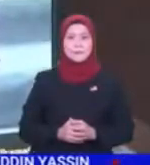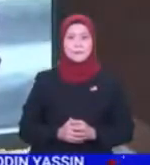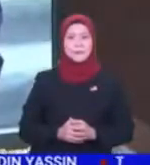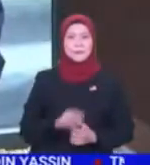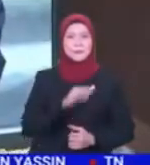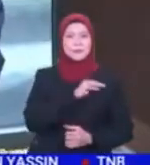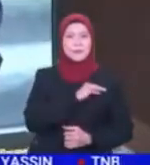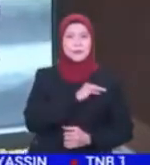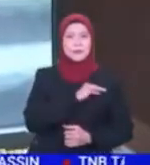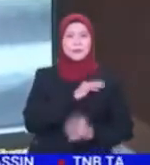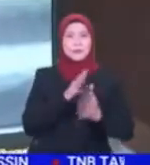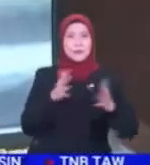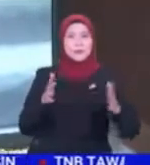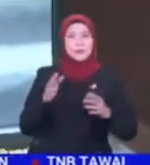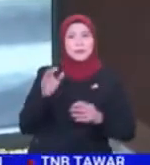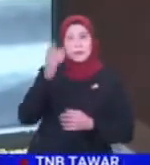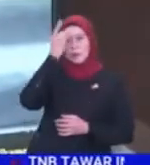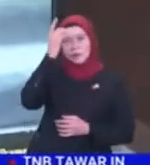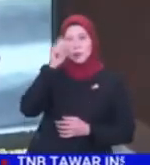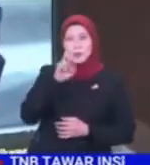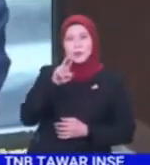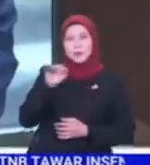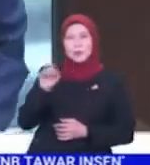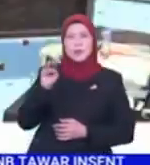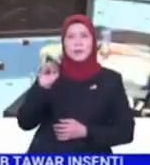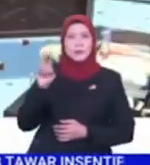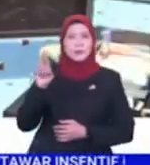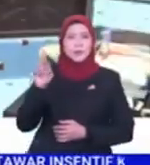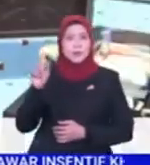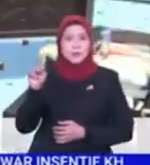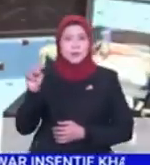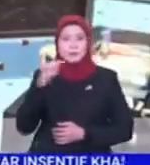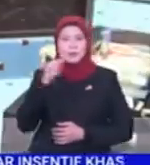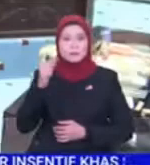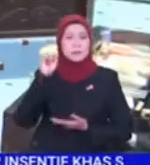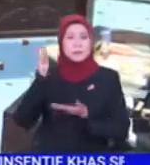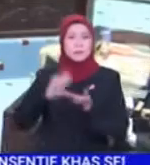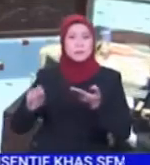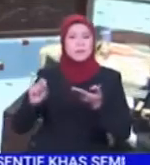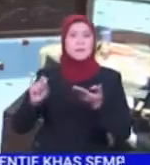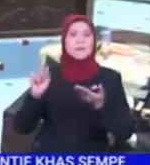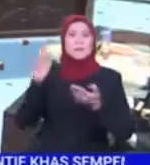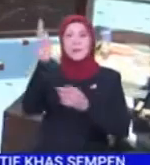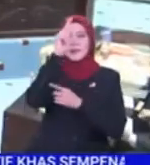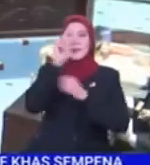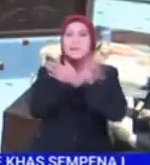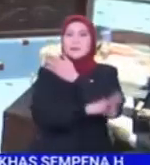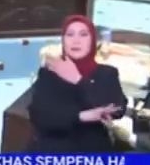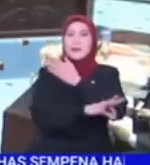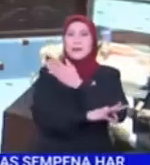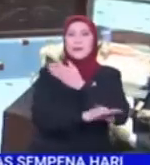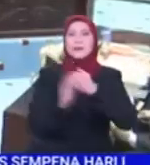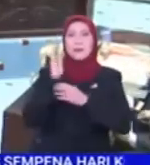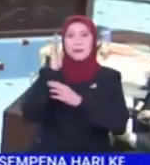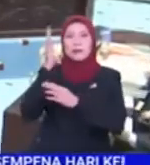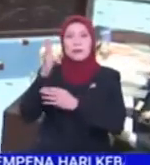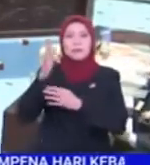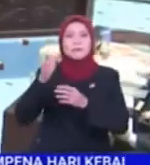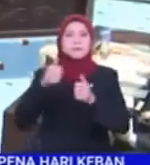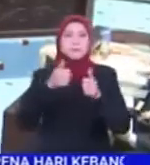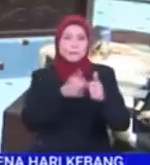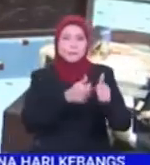Jelas Menteri Besar Datuk Seri Aminuddin Harun, unit Dewan Pejabat Setiausaha Kerajaan Negeri Sembilan akan mendapatkan perincian